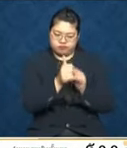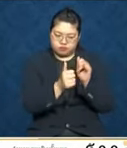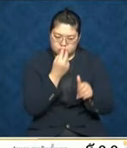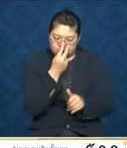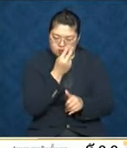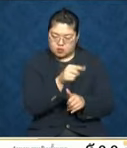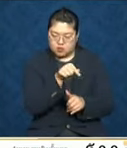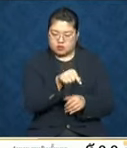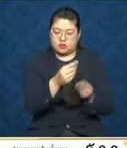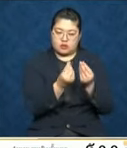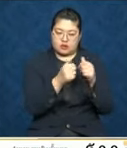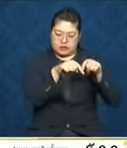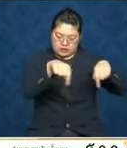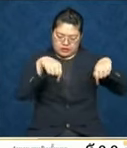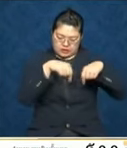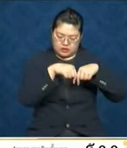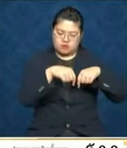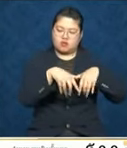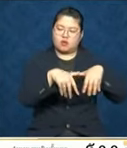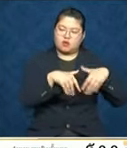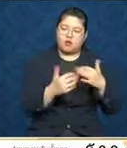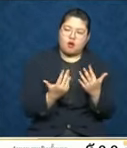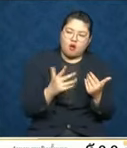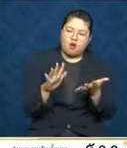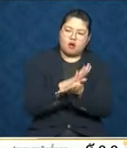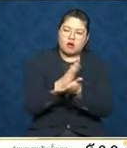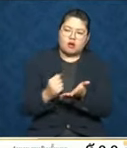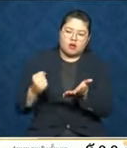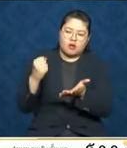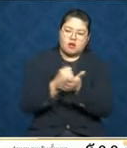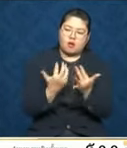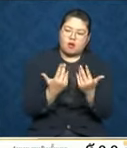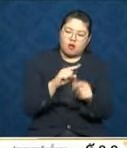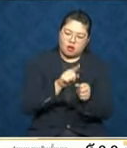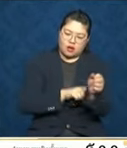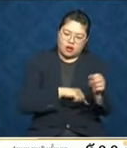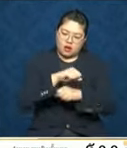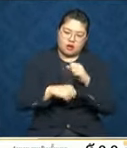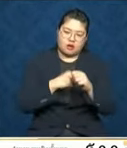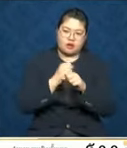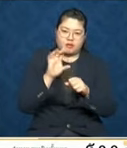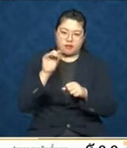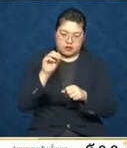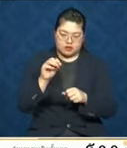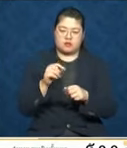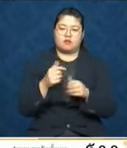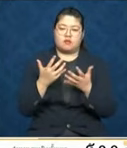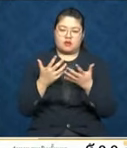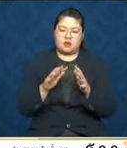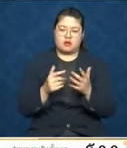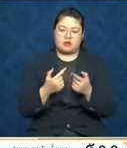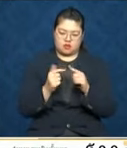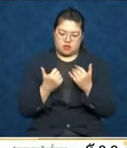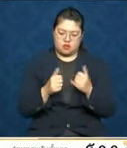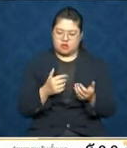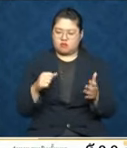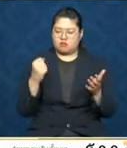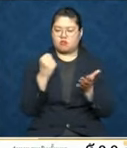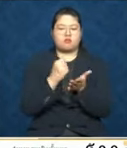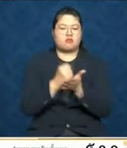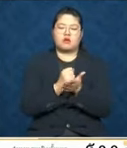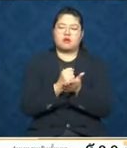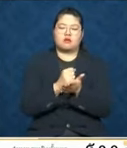ของพี่น้องประชาชนที่รอคอยโฉนดมา80กว่าปีนะครับไม่สามารถที่จะดำเนินการเดินออกโฉนด